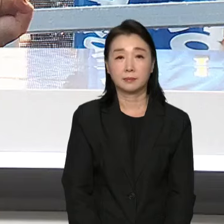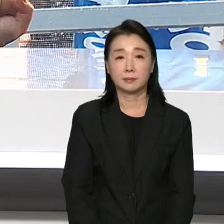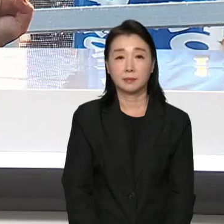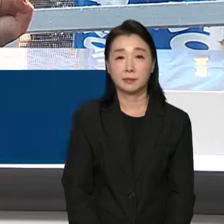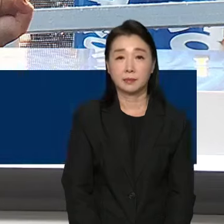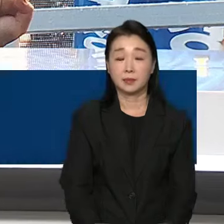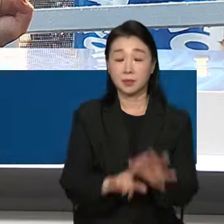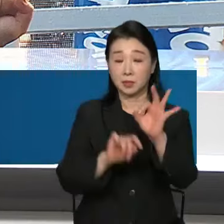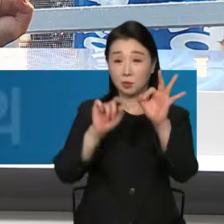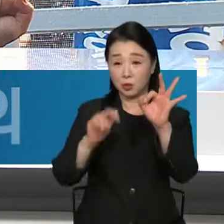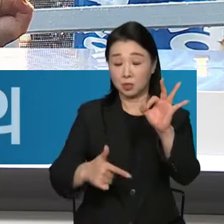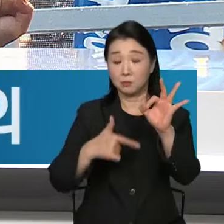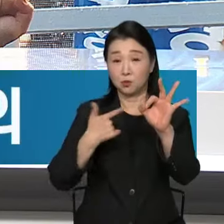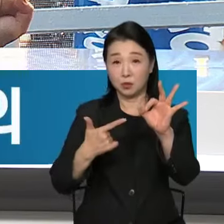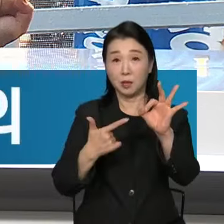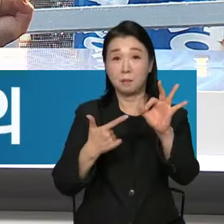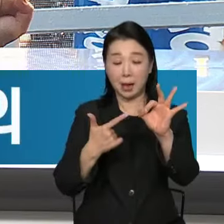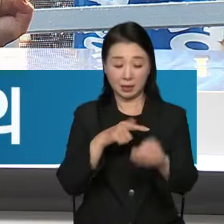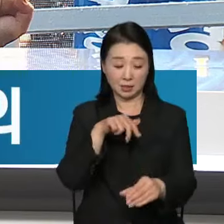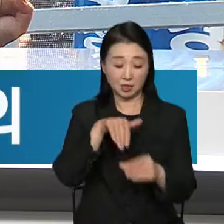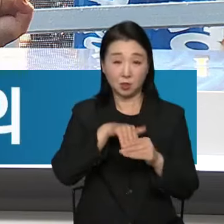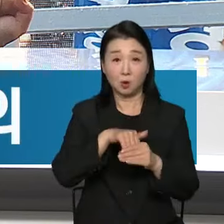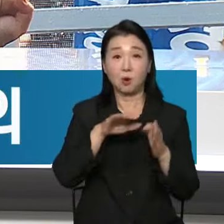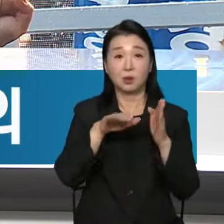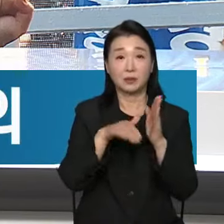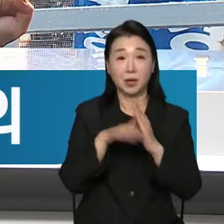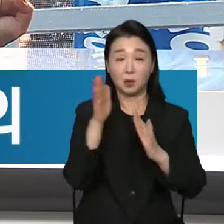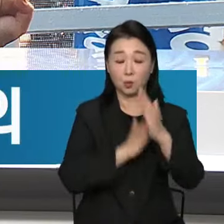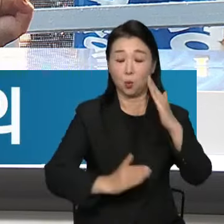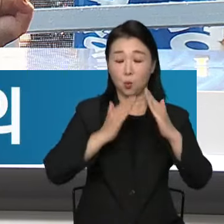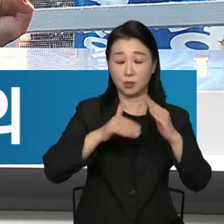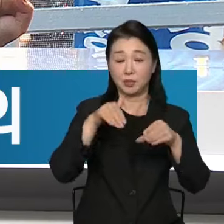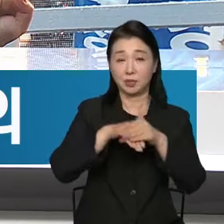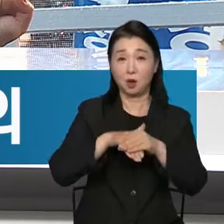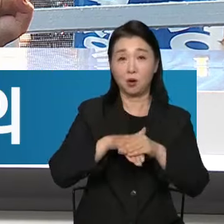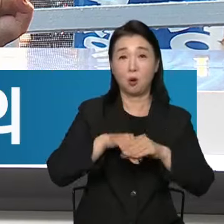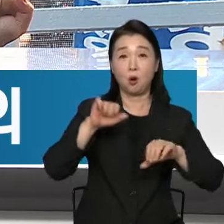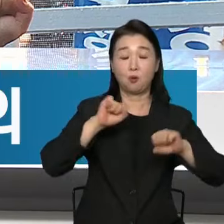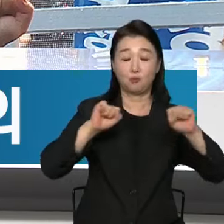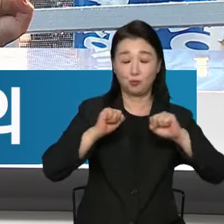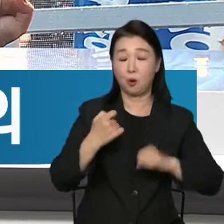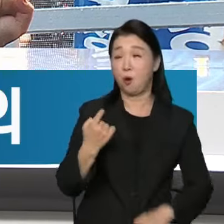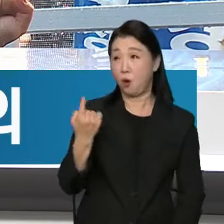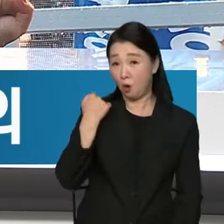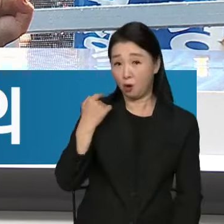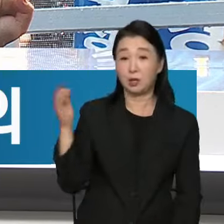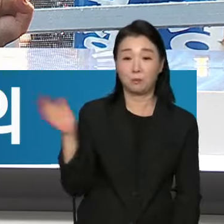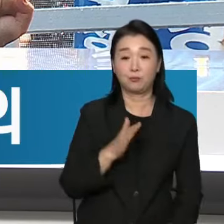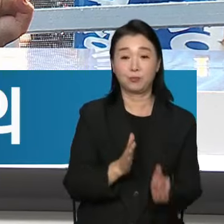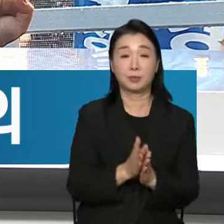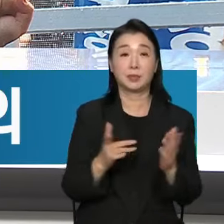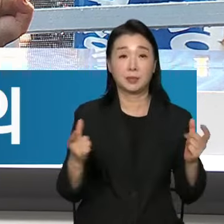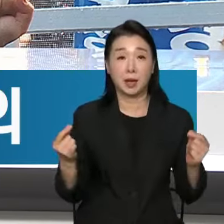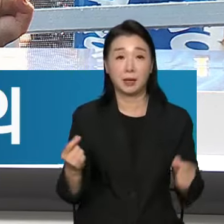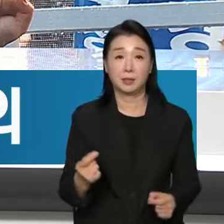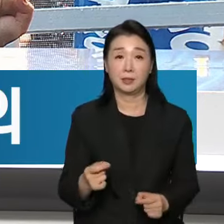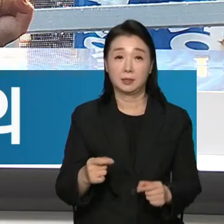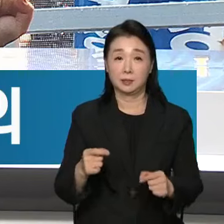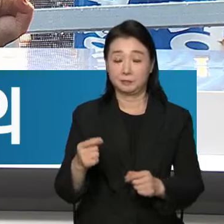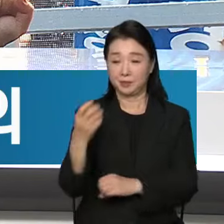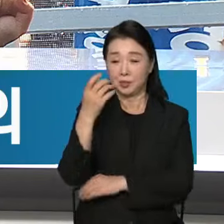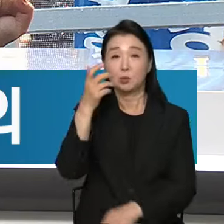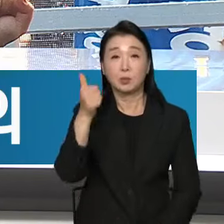오는 16일 치러지는 재보궐선거의 공식 선거운동이 어제부터 시작됐습니다. 기초자치단체장